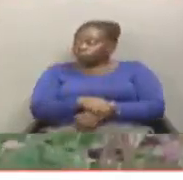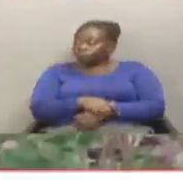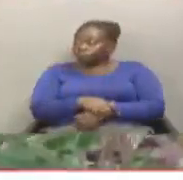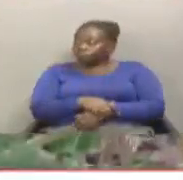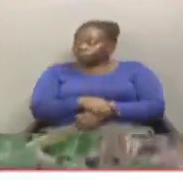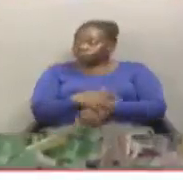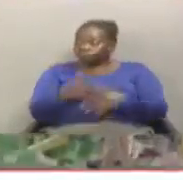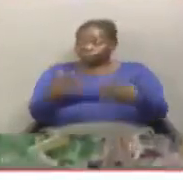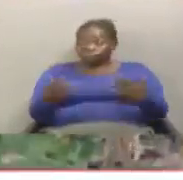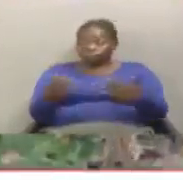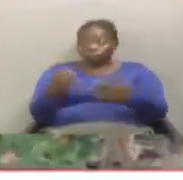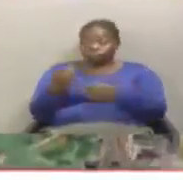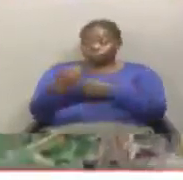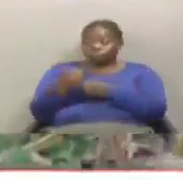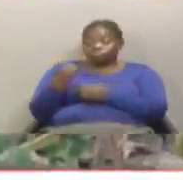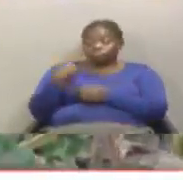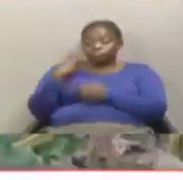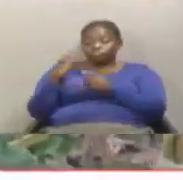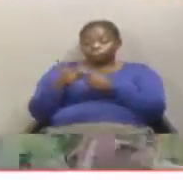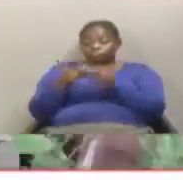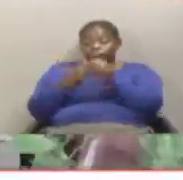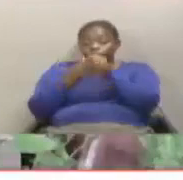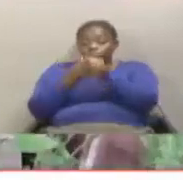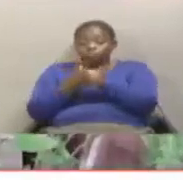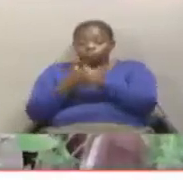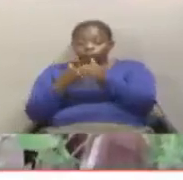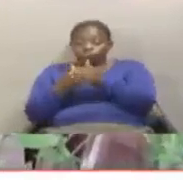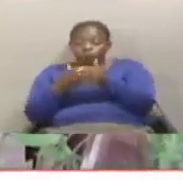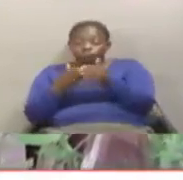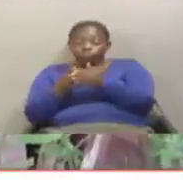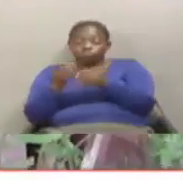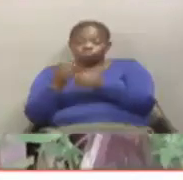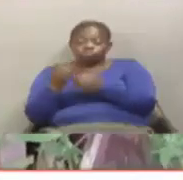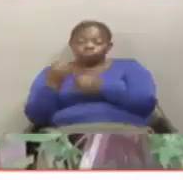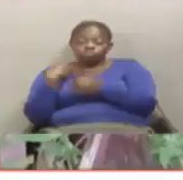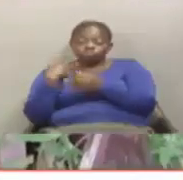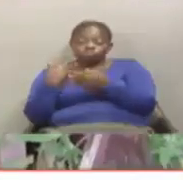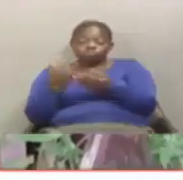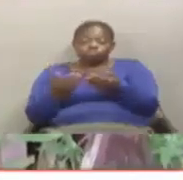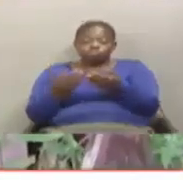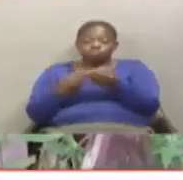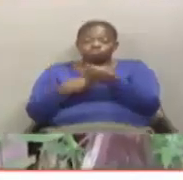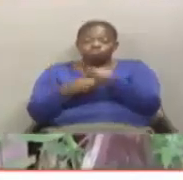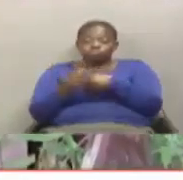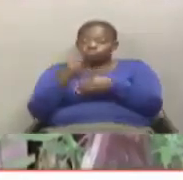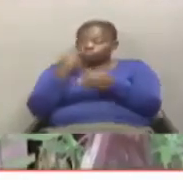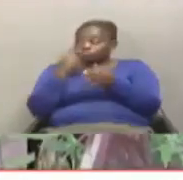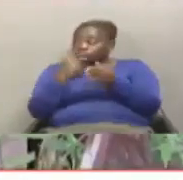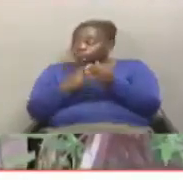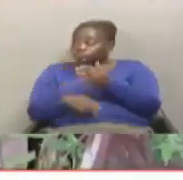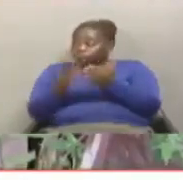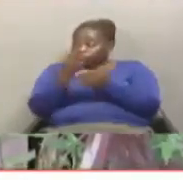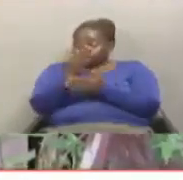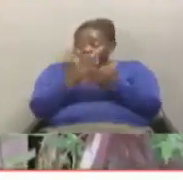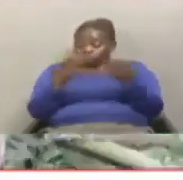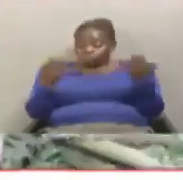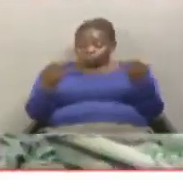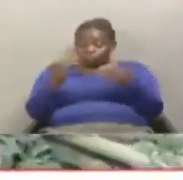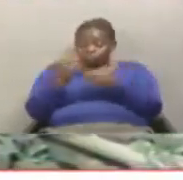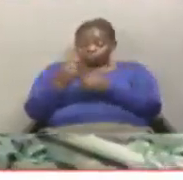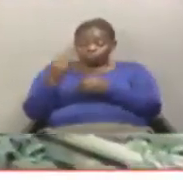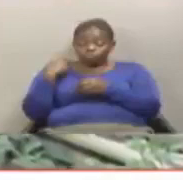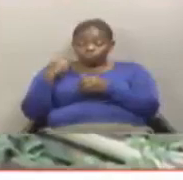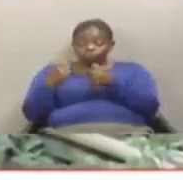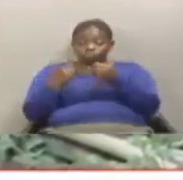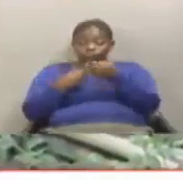omuku wanyi na wadikini anga ya kule mwede mwukule mwese mwanyi na kutunda na ebena diwate ganya gandhi ente kitundu mwanyi na